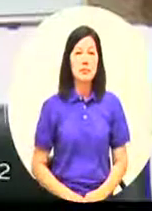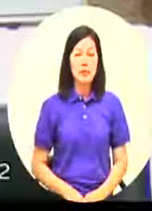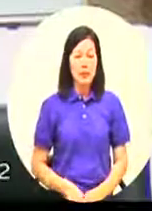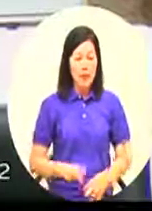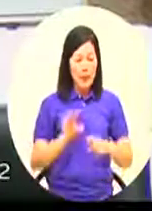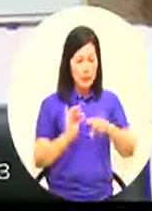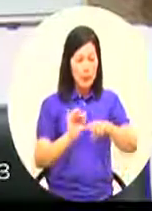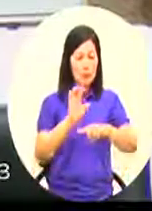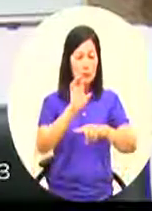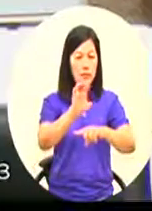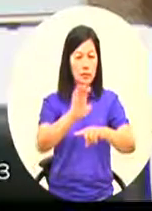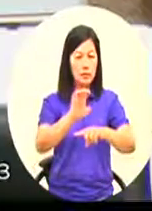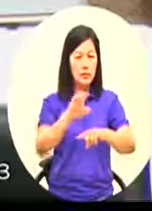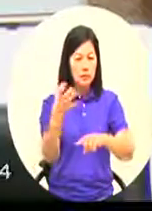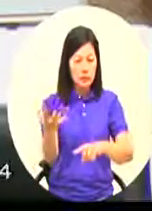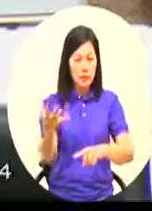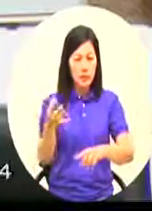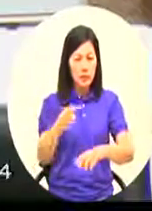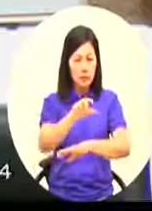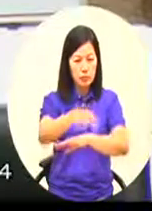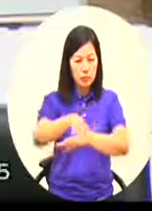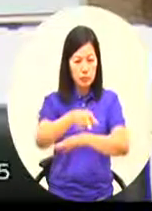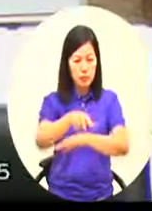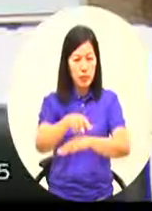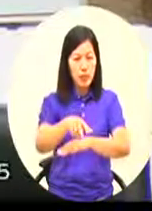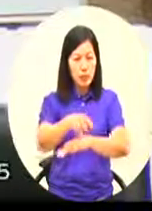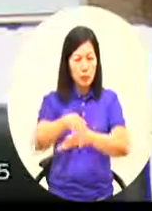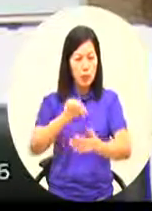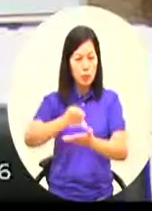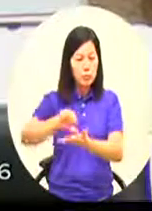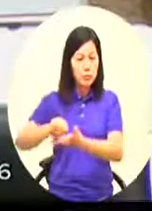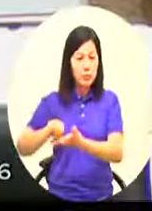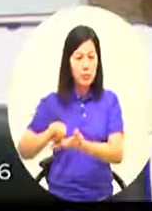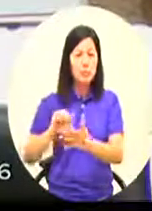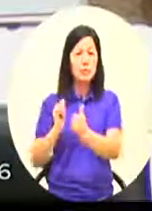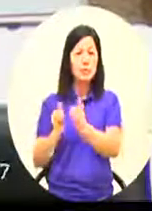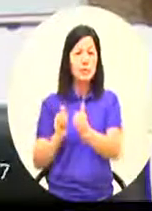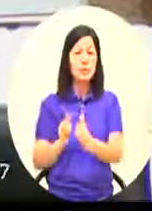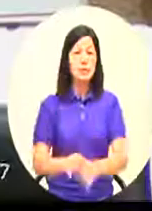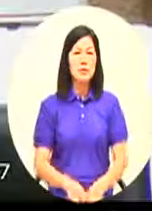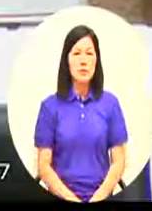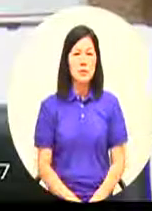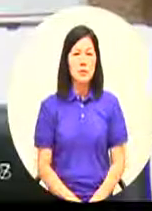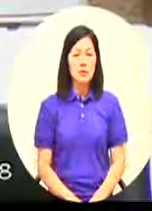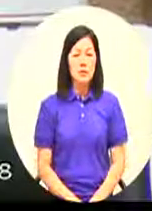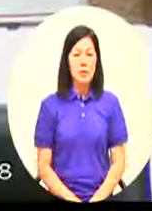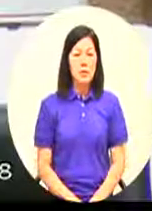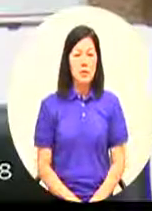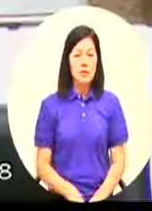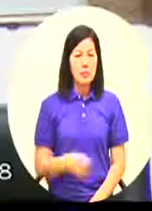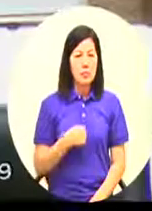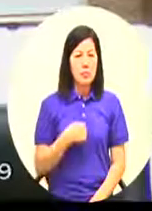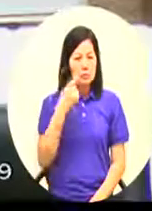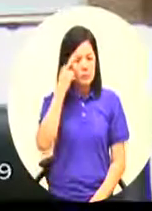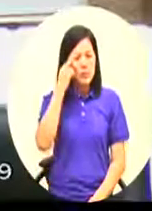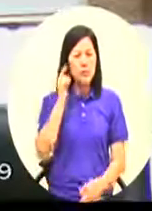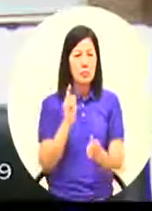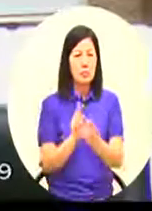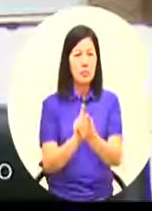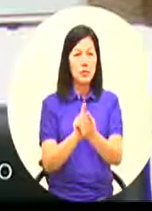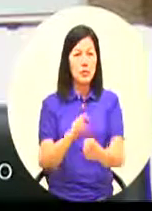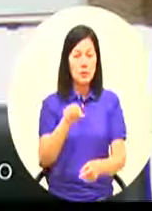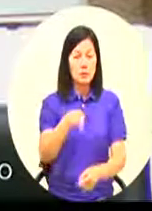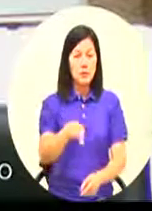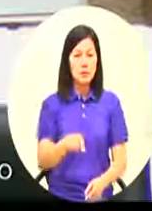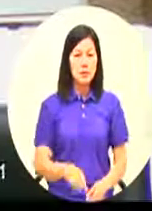都是农民。那么我觉得对于这